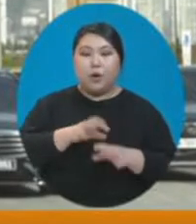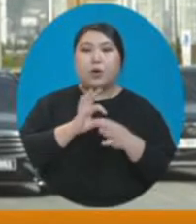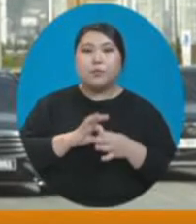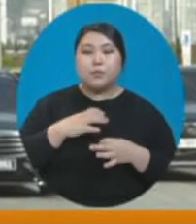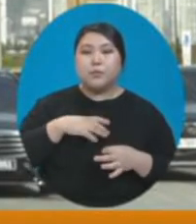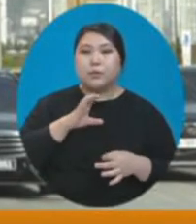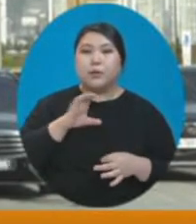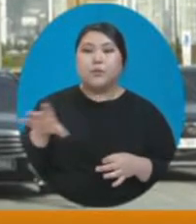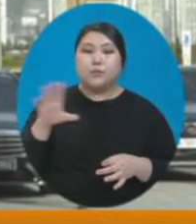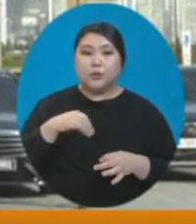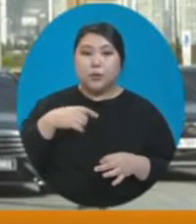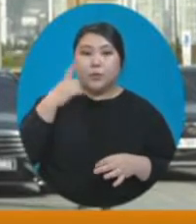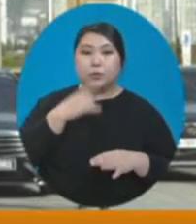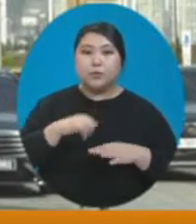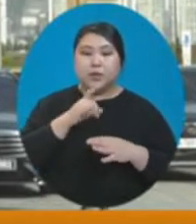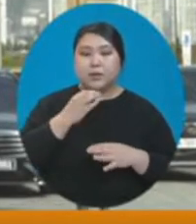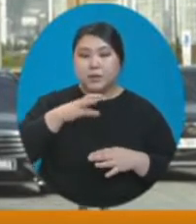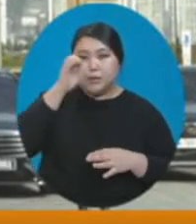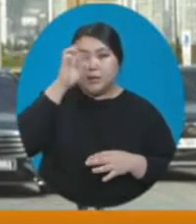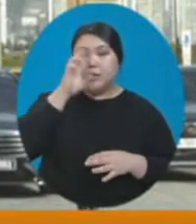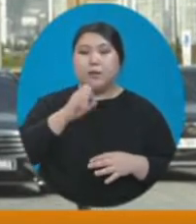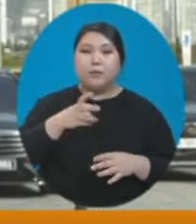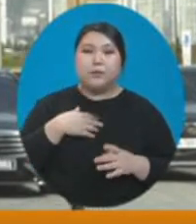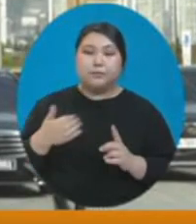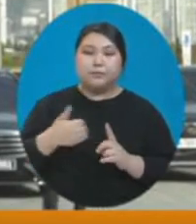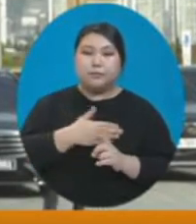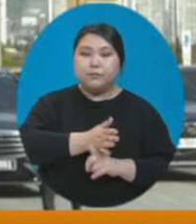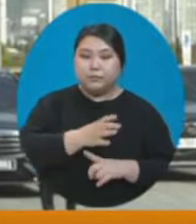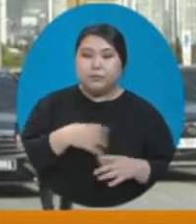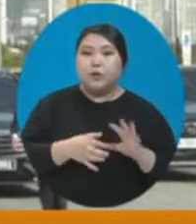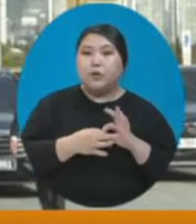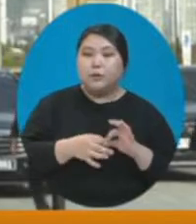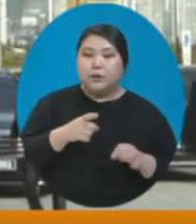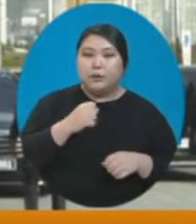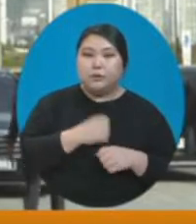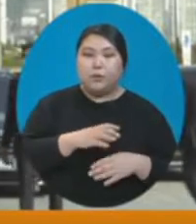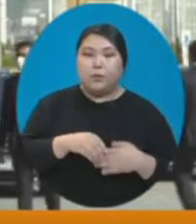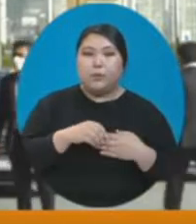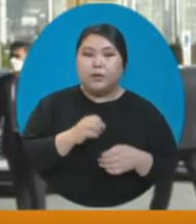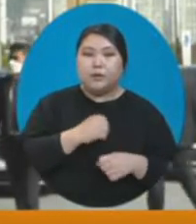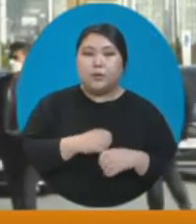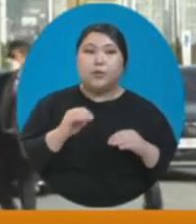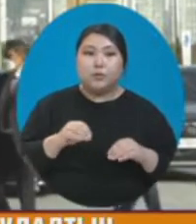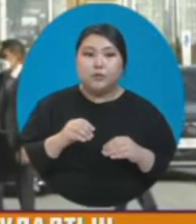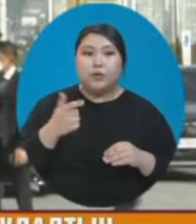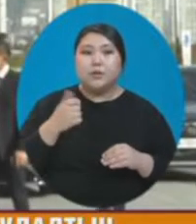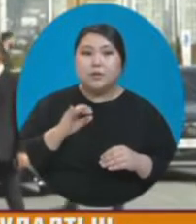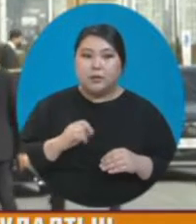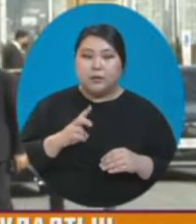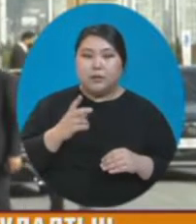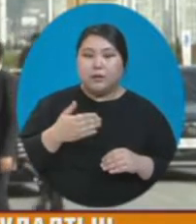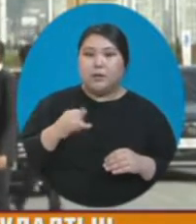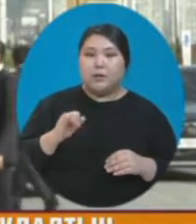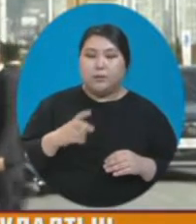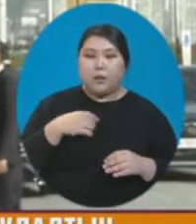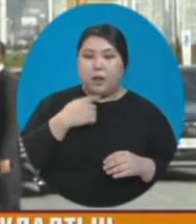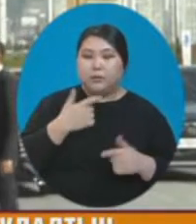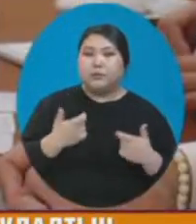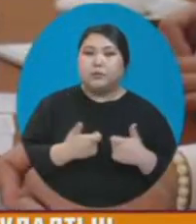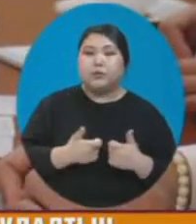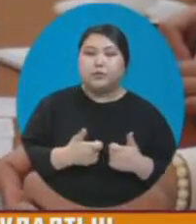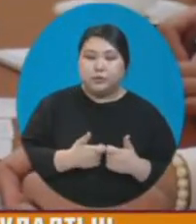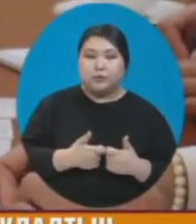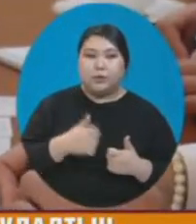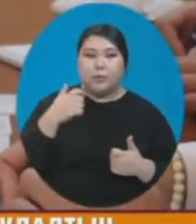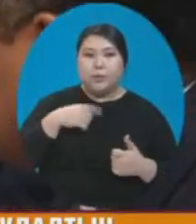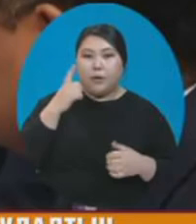Монгол улсын одоо элчин сайдын ямар дамжуулж холбогдоод энэ ажлыг одоо бодиттой ажил болгоё гэсэн тийм одоо тогшсон гэж хэлмээр байна.